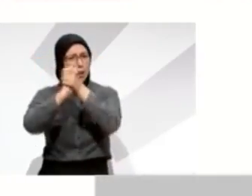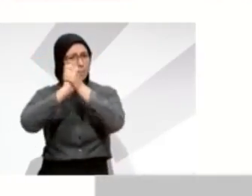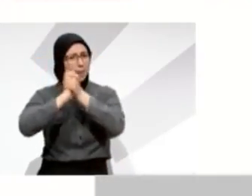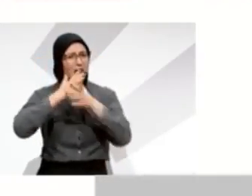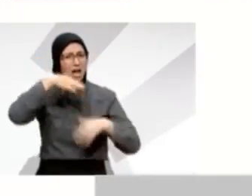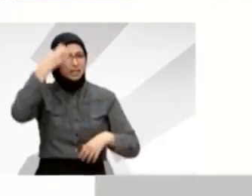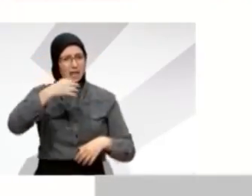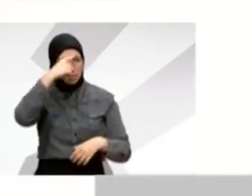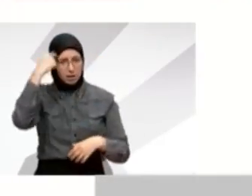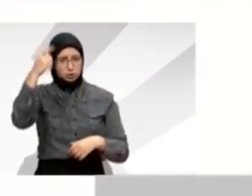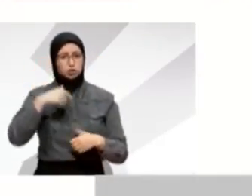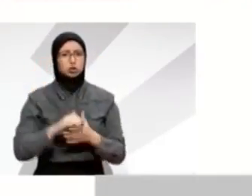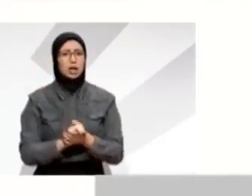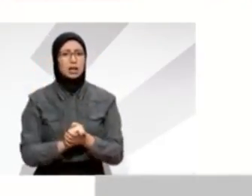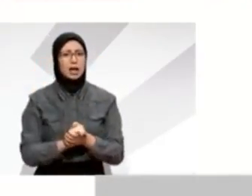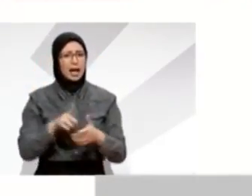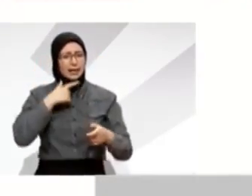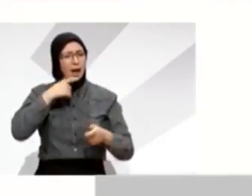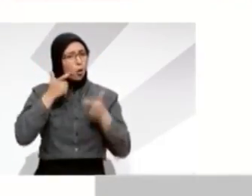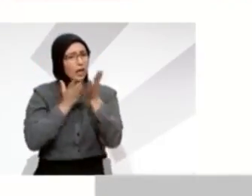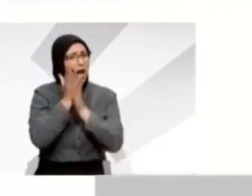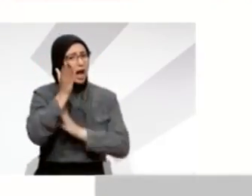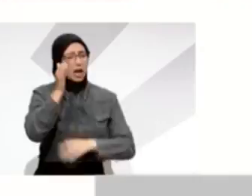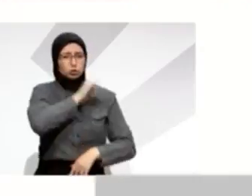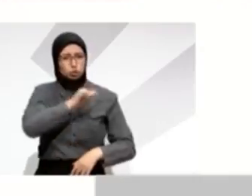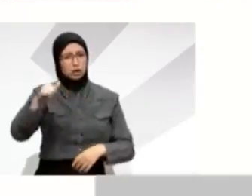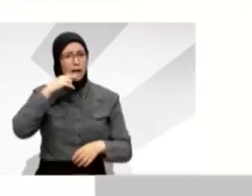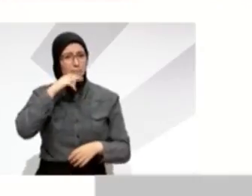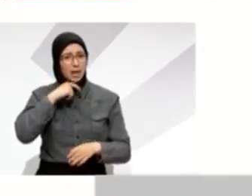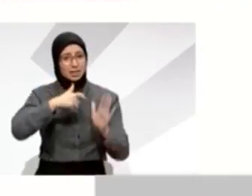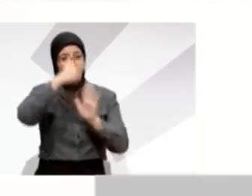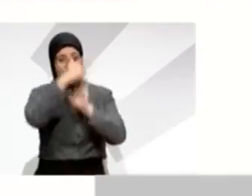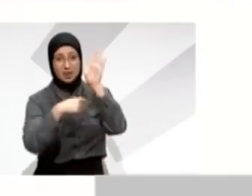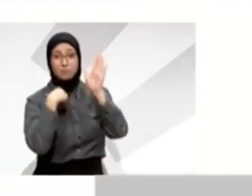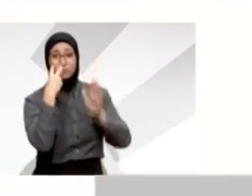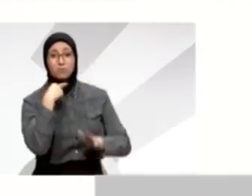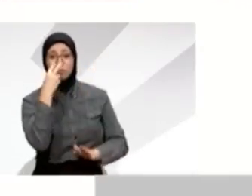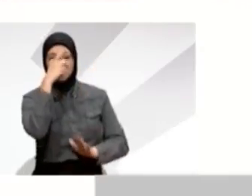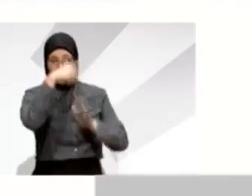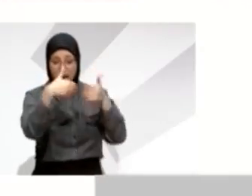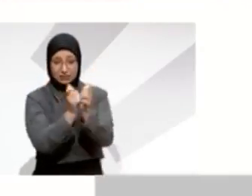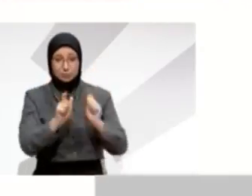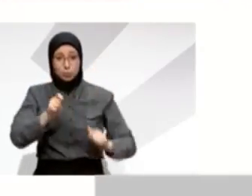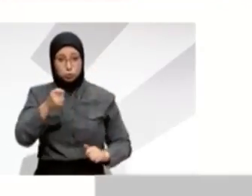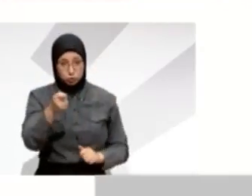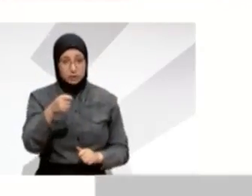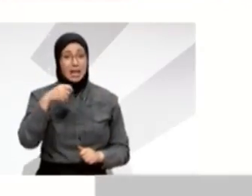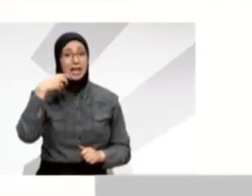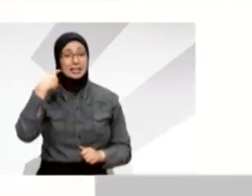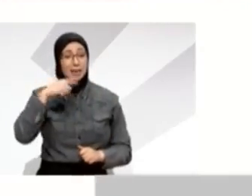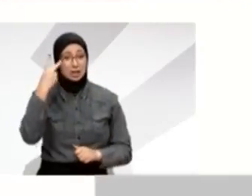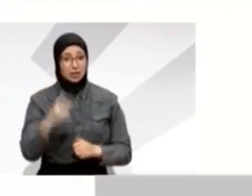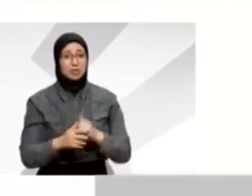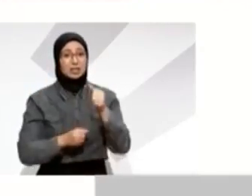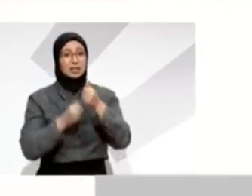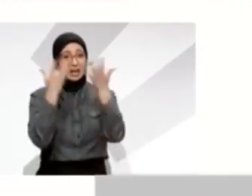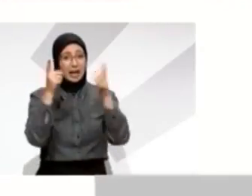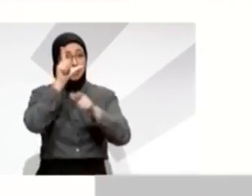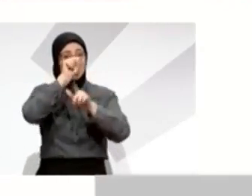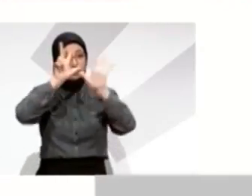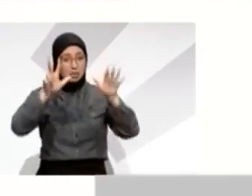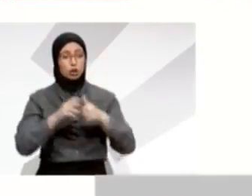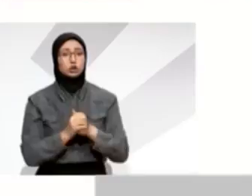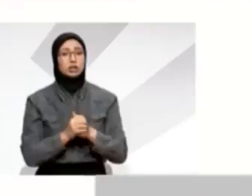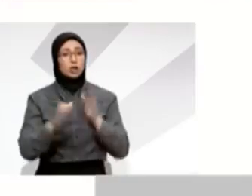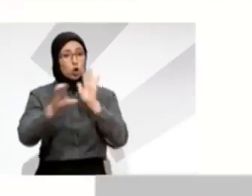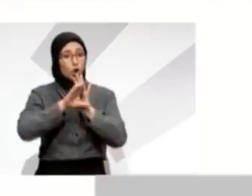وعدناكم به وعد الحر دين تحرك بمشروع من اب الفين وثمانيه وعشرين